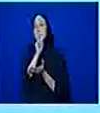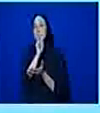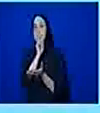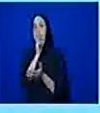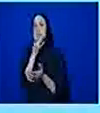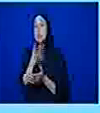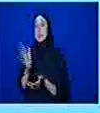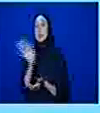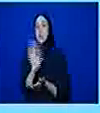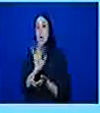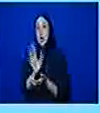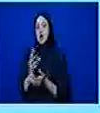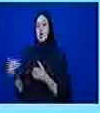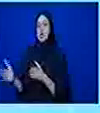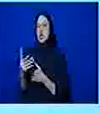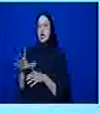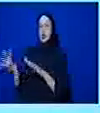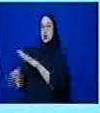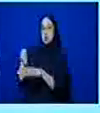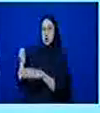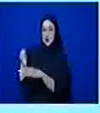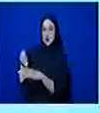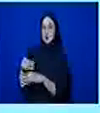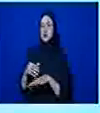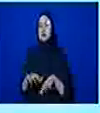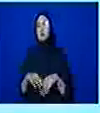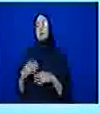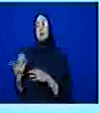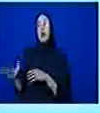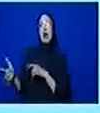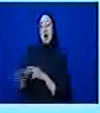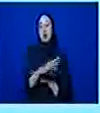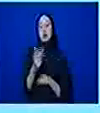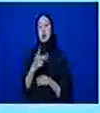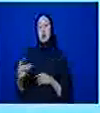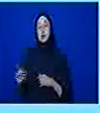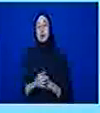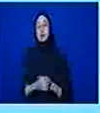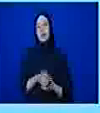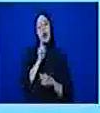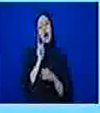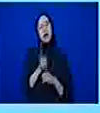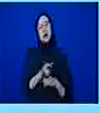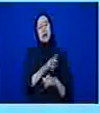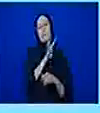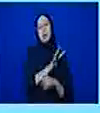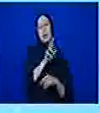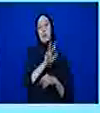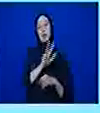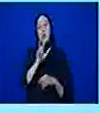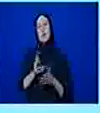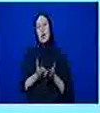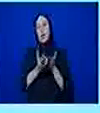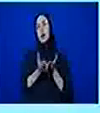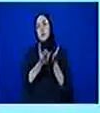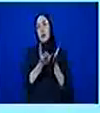fishing, yang melakukan pencurian ikan di perairan kita. Ada 488 kapal yang